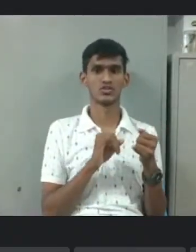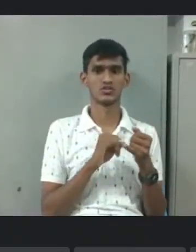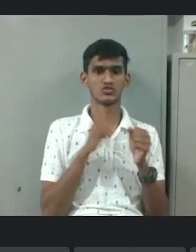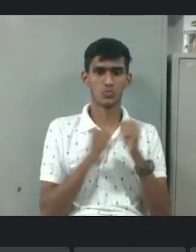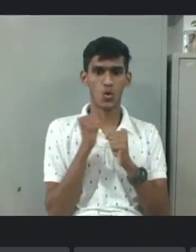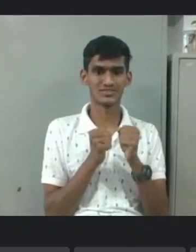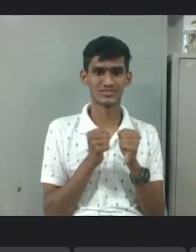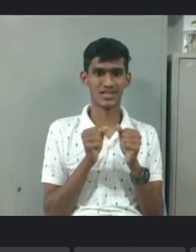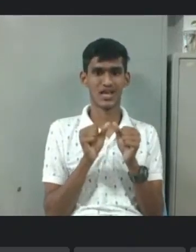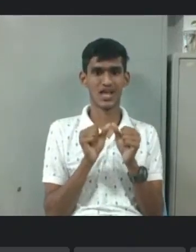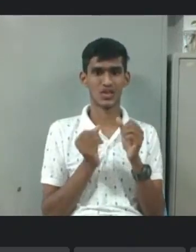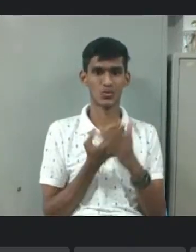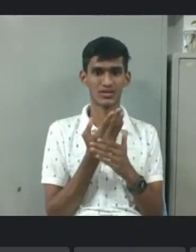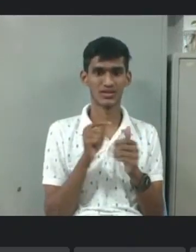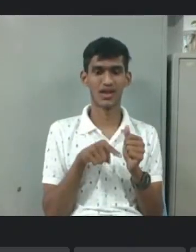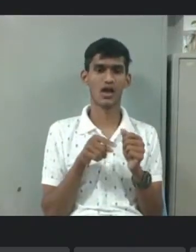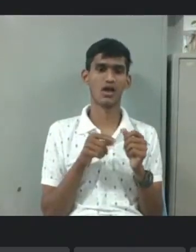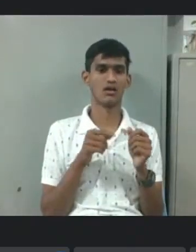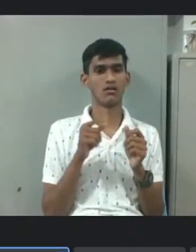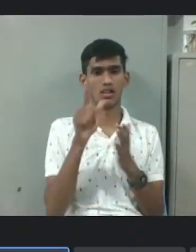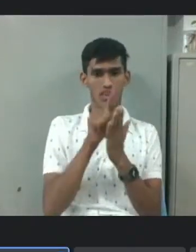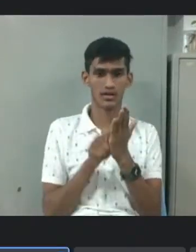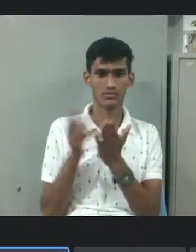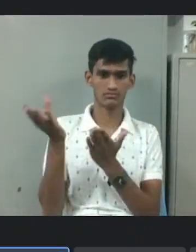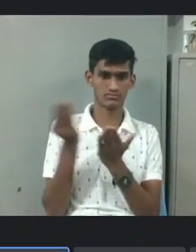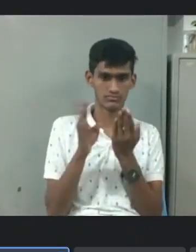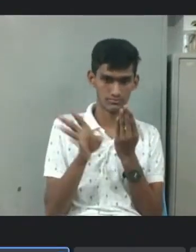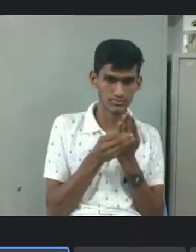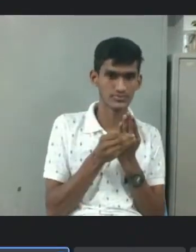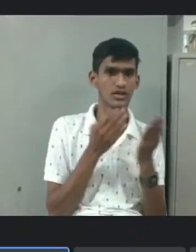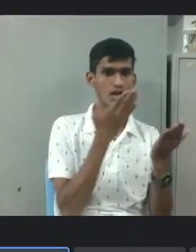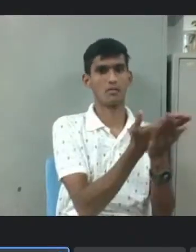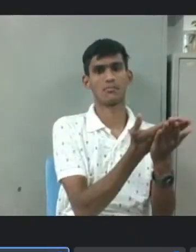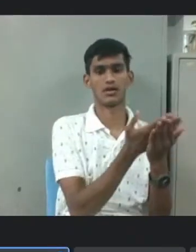വേണമെങ്കിൽ കാണിക്കാം. ഓക്കെ, അപ്പൊ അത്